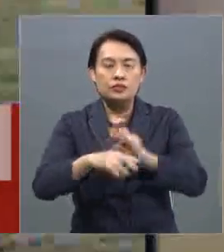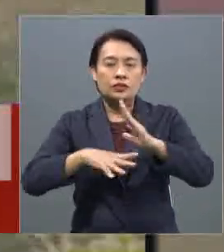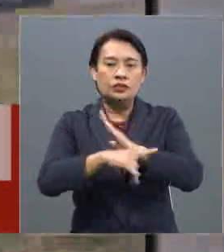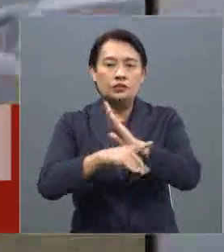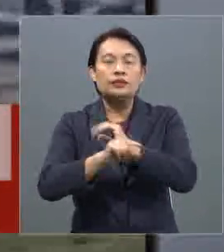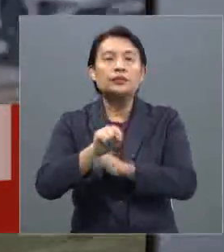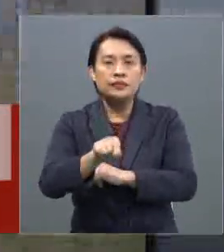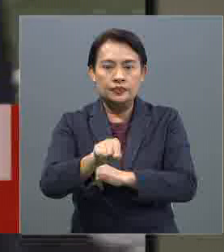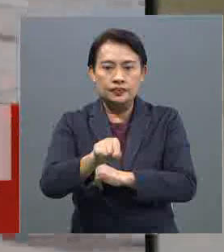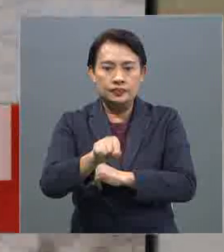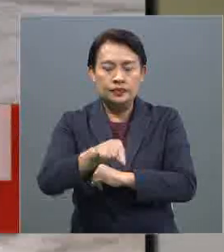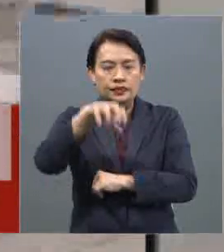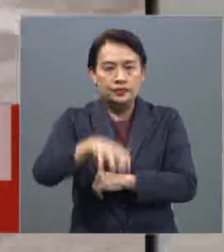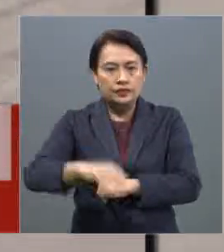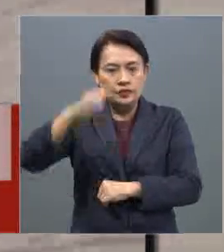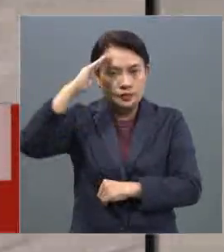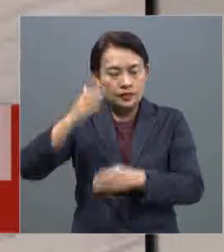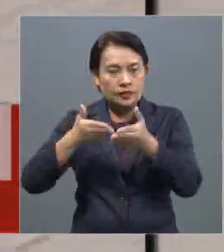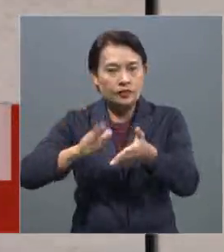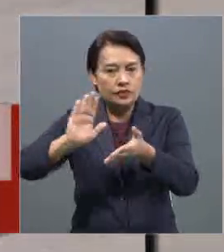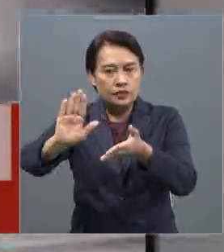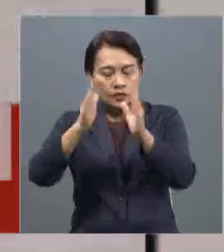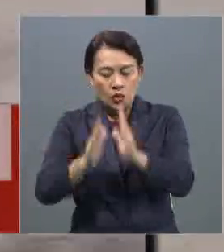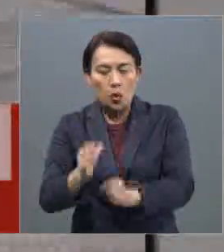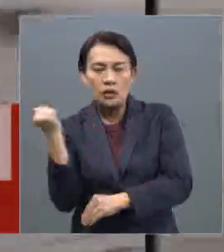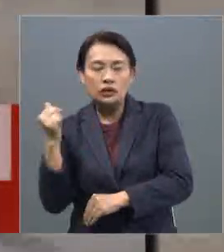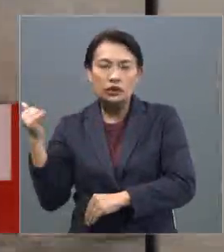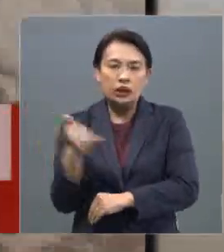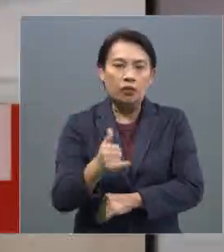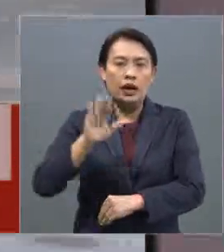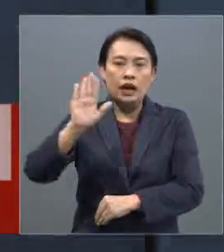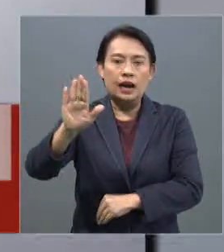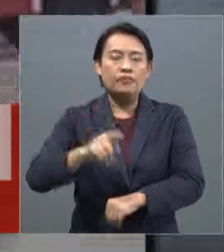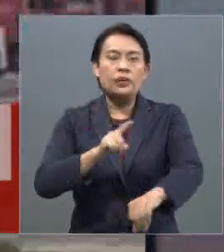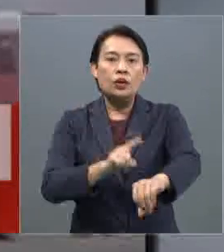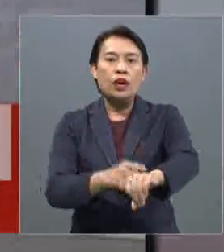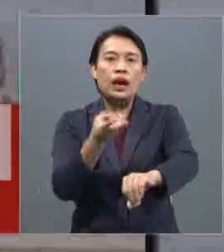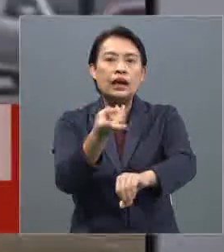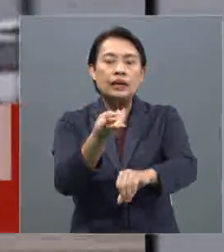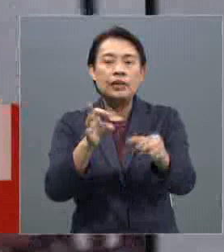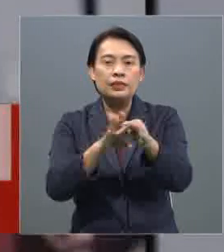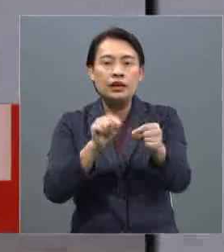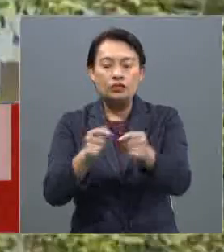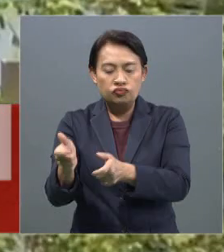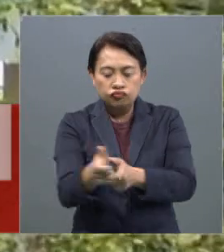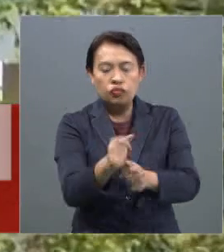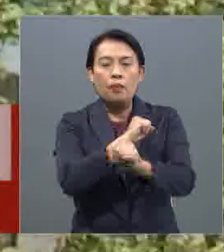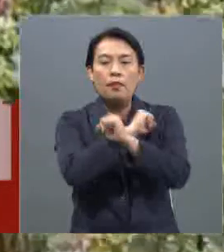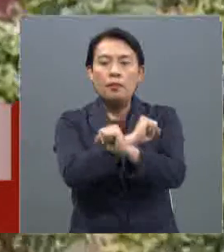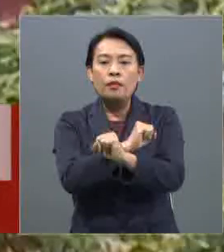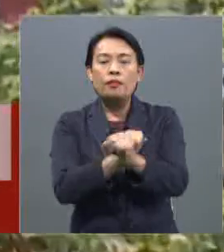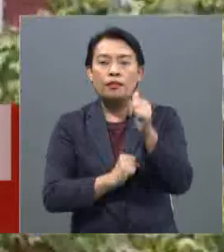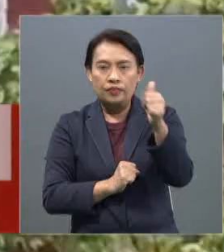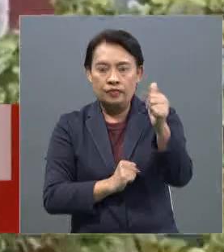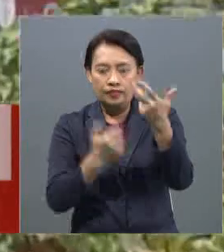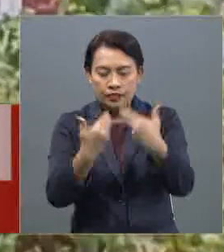ชลบุรีครับและไม่อนุญาตให้บุคคลภายนอกเข้าพื้นที่แต่ว่าใช้เวลาไม่นานนะครับก็สามารถควบคุมสถานการณ์ได้โดยมีหน่วย